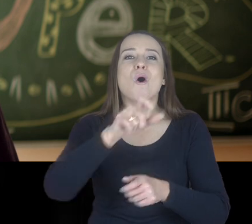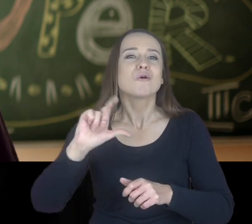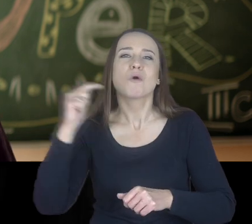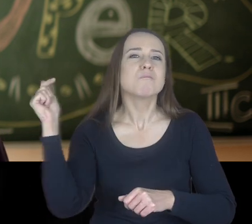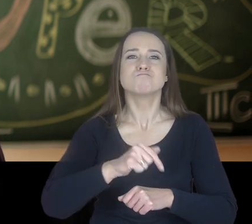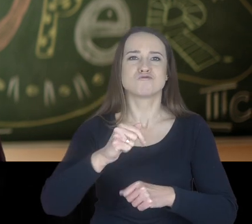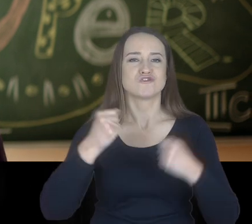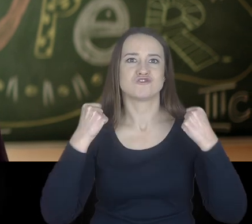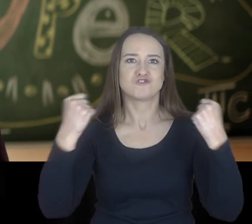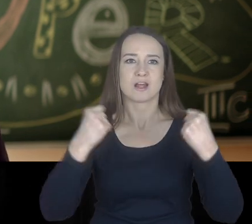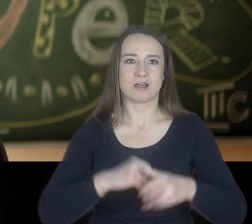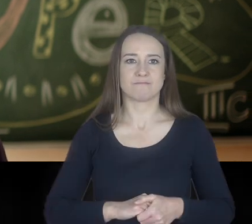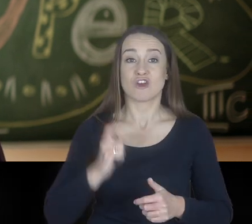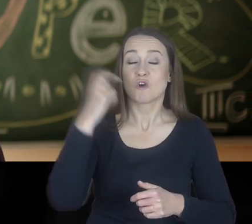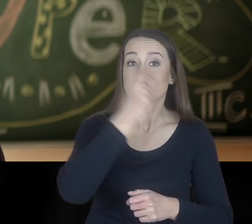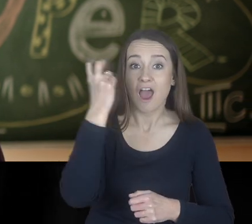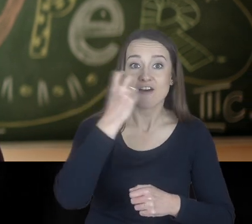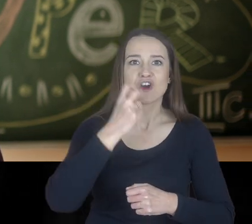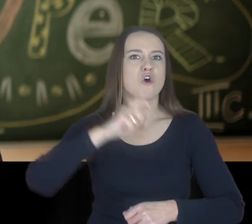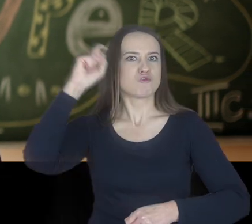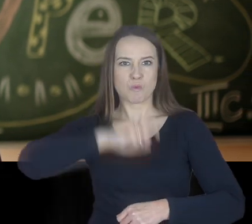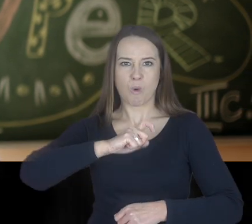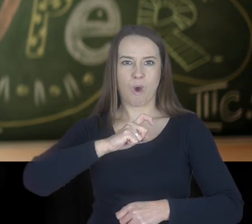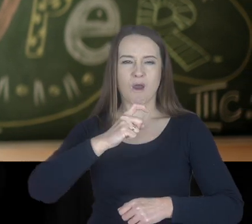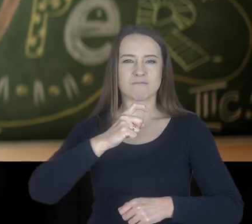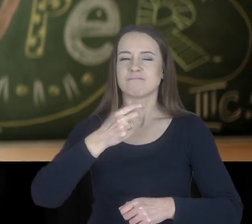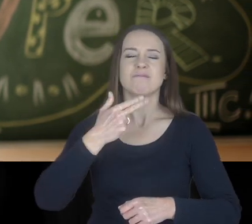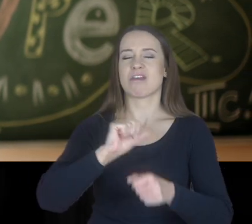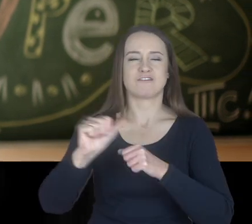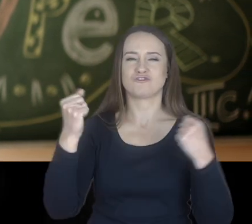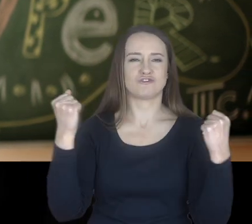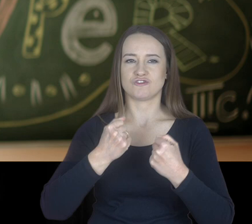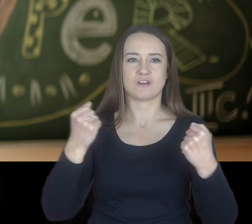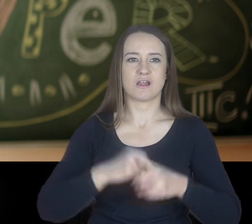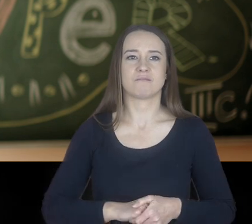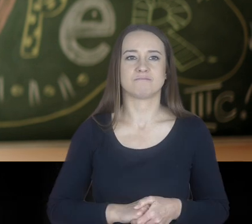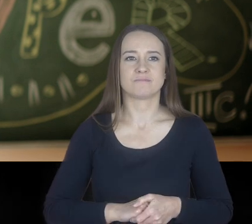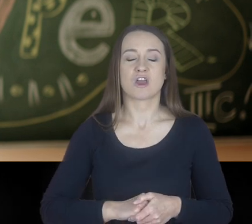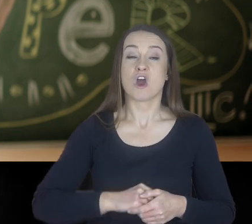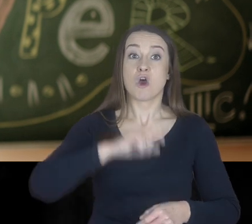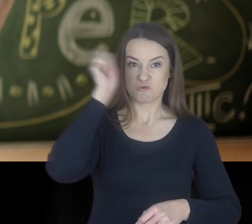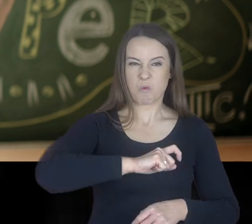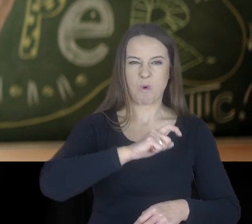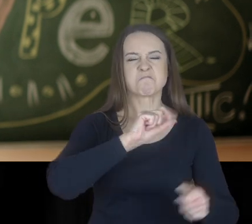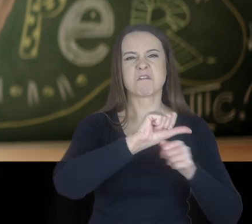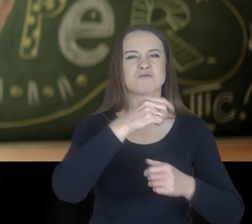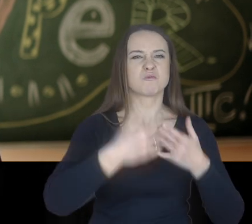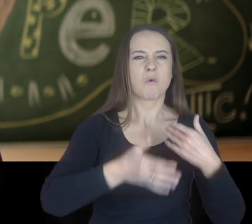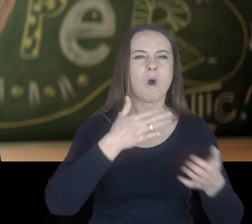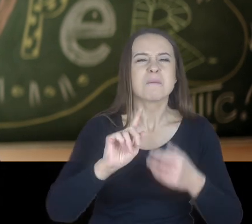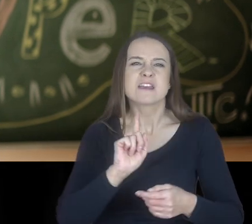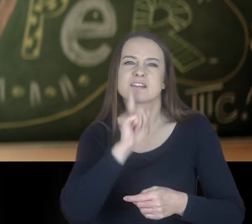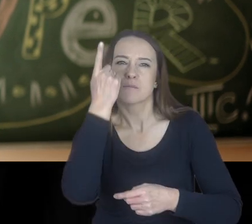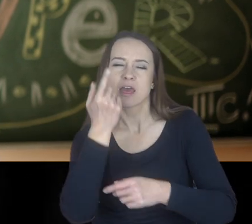A co najciekawsze, zło. Zło nie jest silne. Zło jest słabe i bardzo sprytnie próbuje